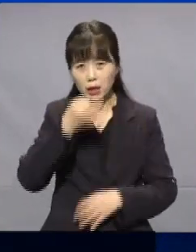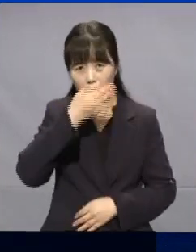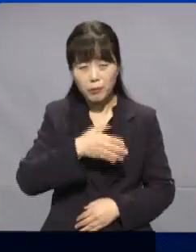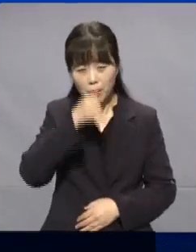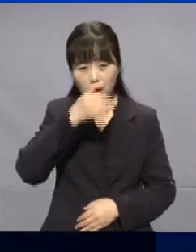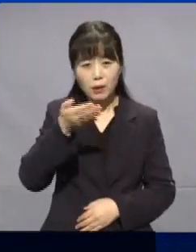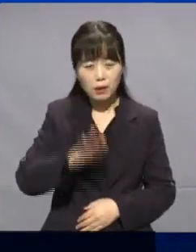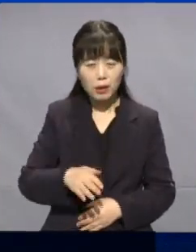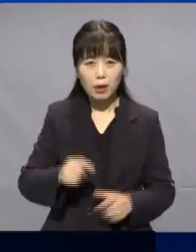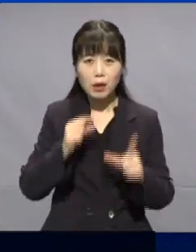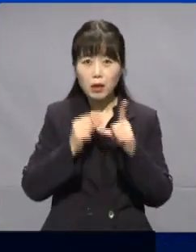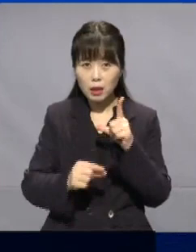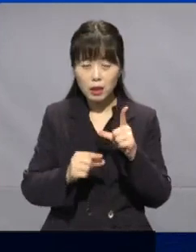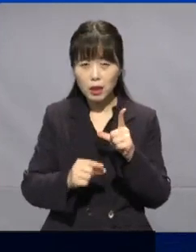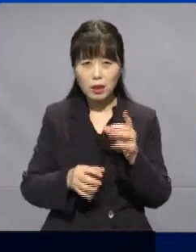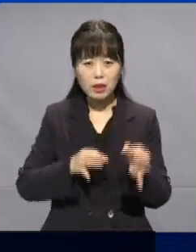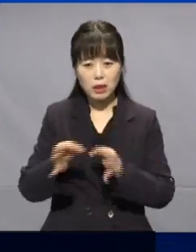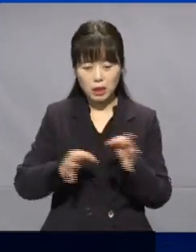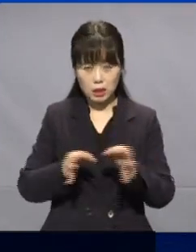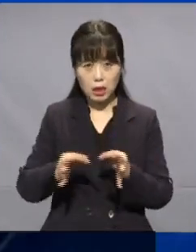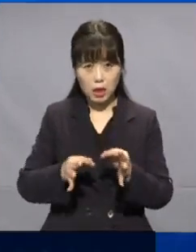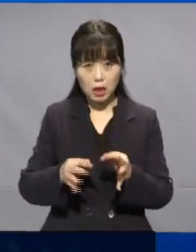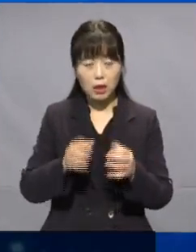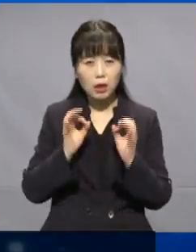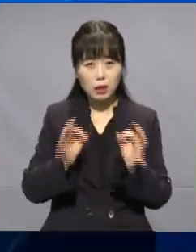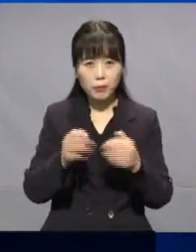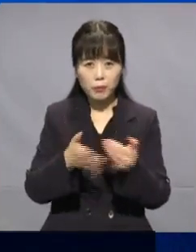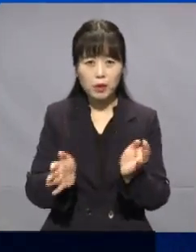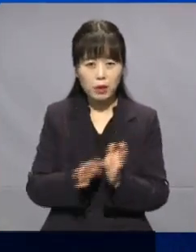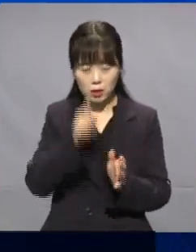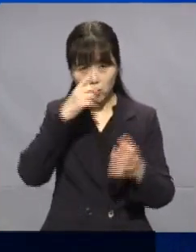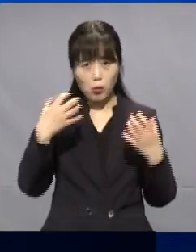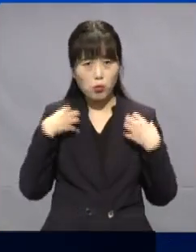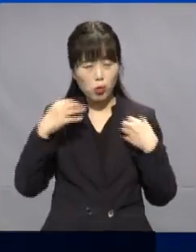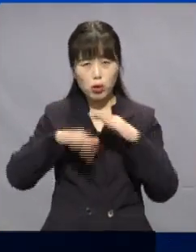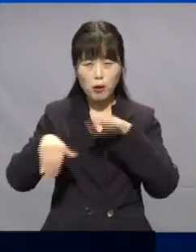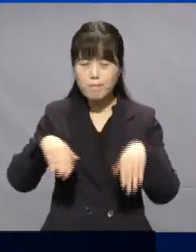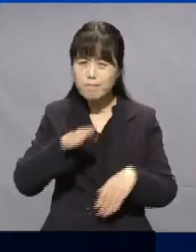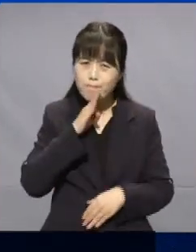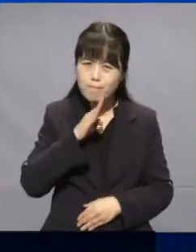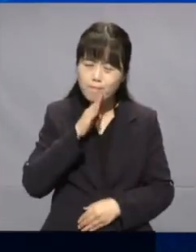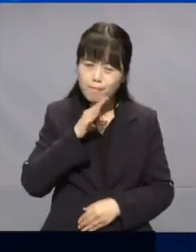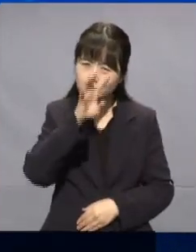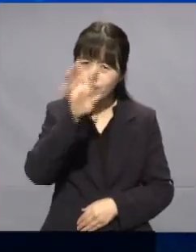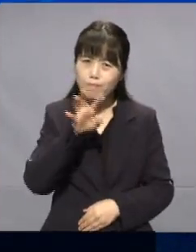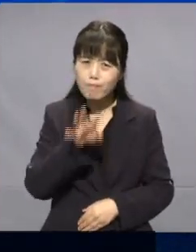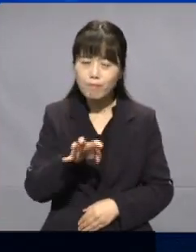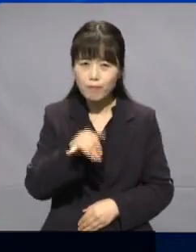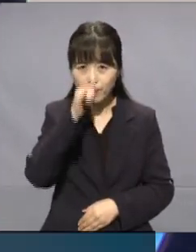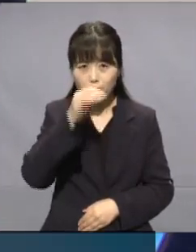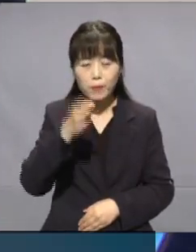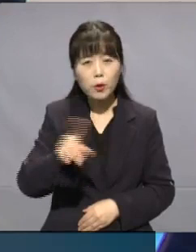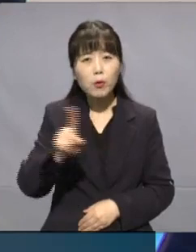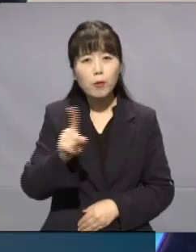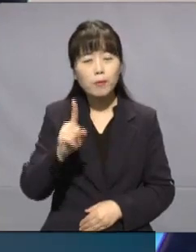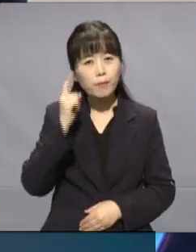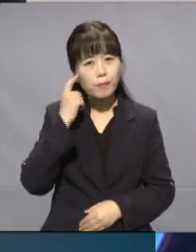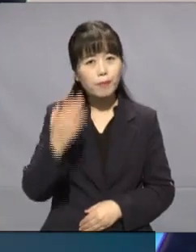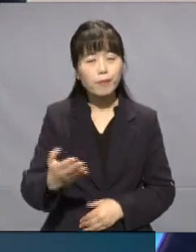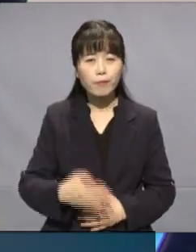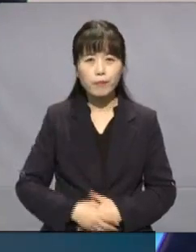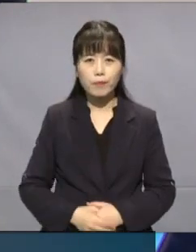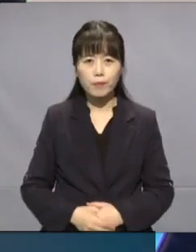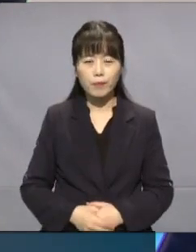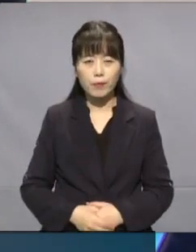또 일각에서는 시장 금융에서 정부의 개입이 과연 적절한 거냐 이렇게 보는 시각도 있습니다 은평구가 어떻게 보십니까